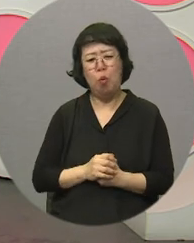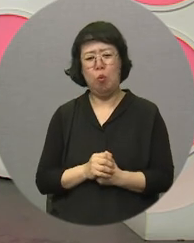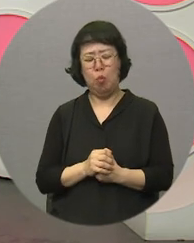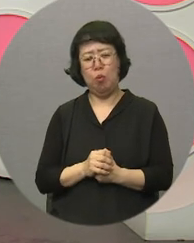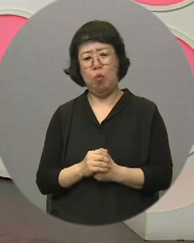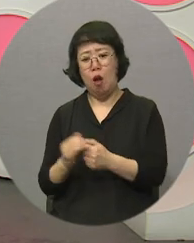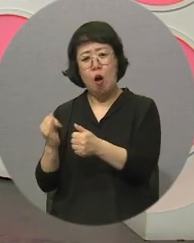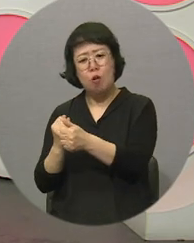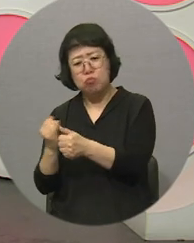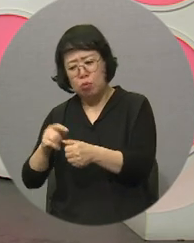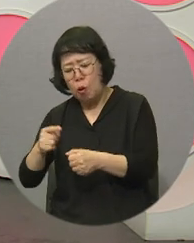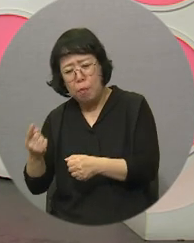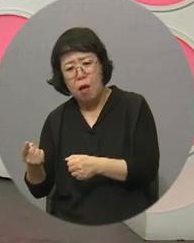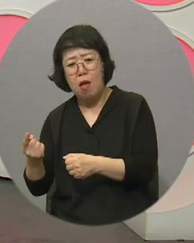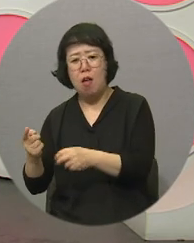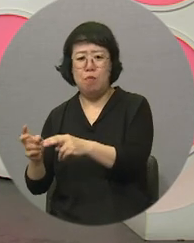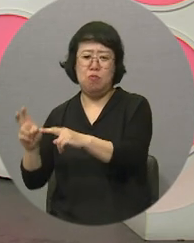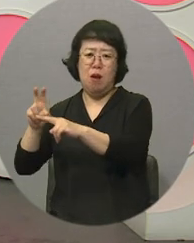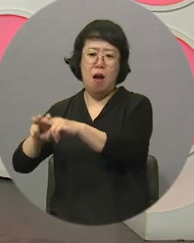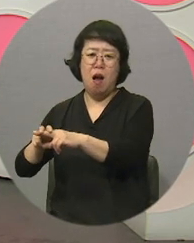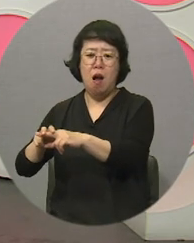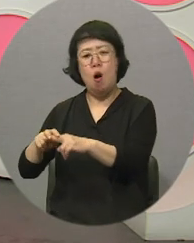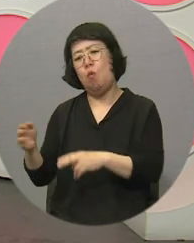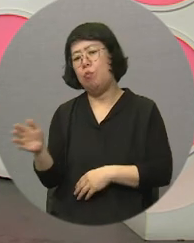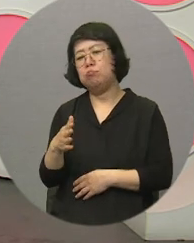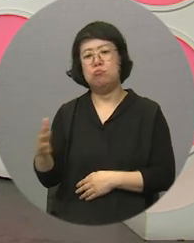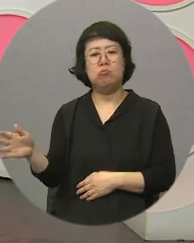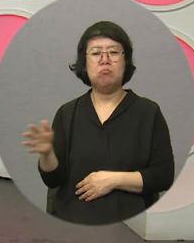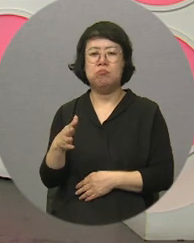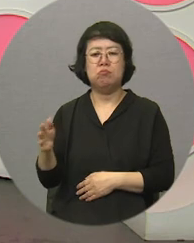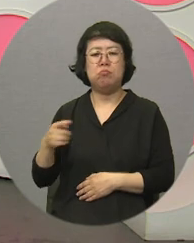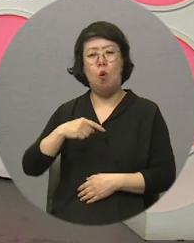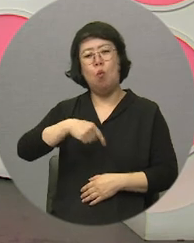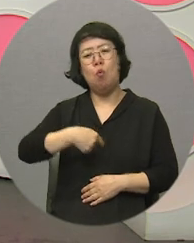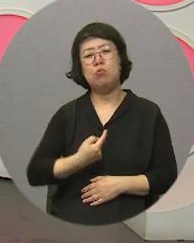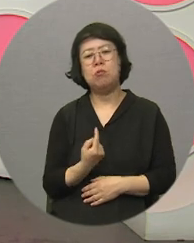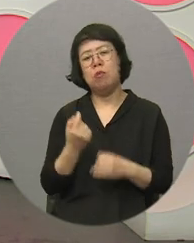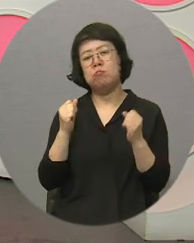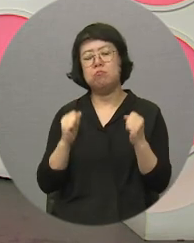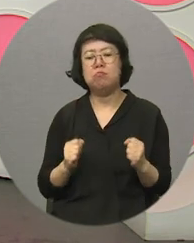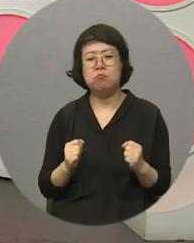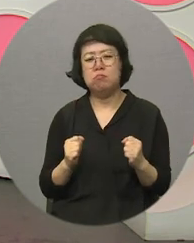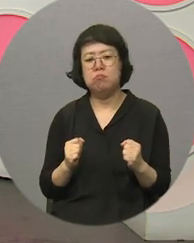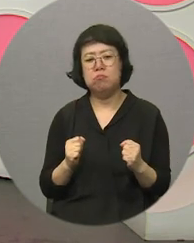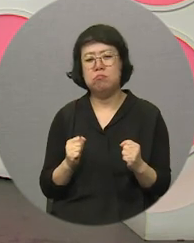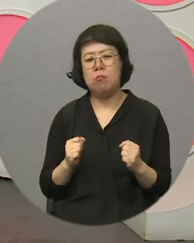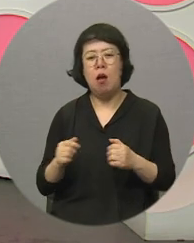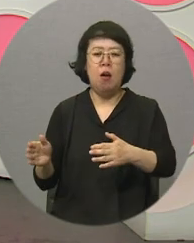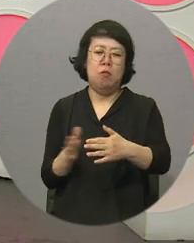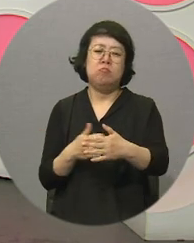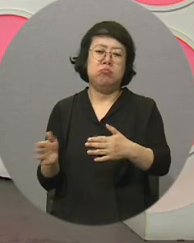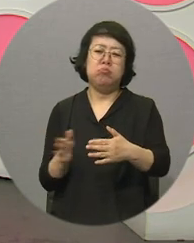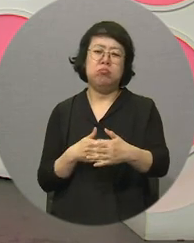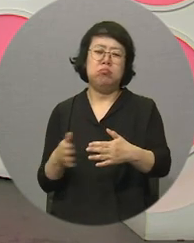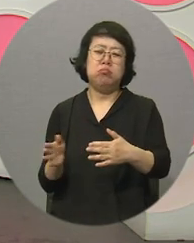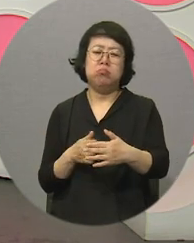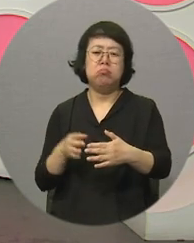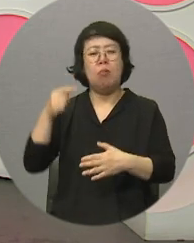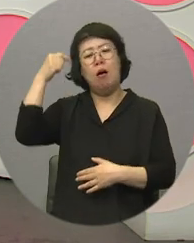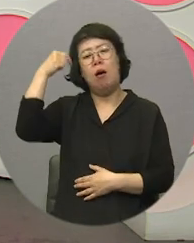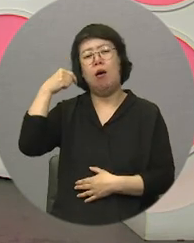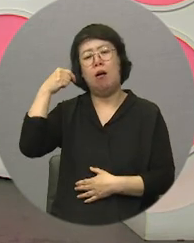아내의 웃음소리가 사라진 차 안은 적막하다는 생각이 들었습니다.